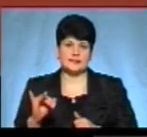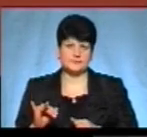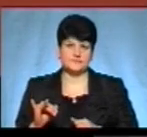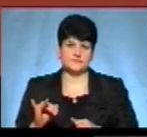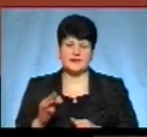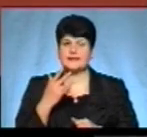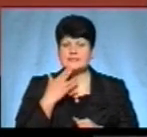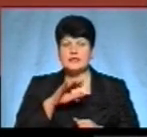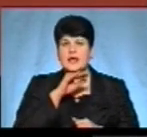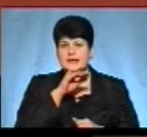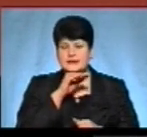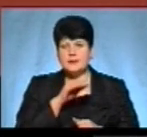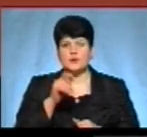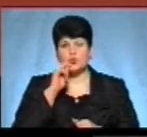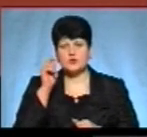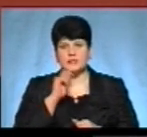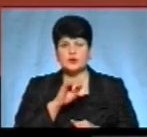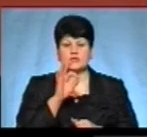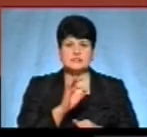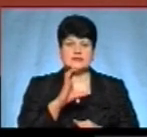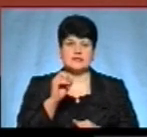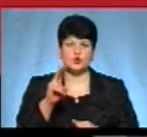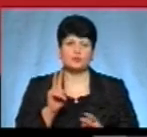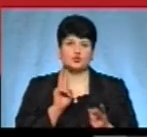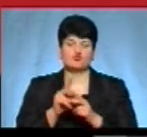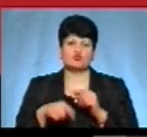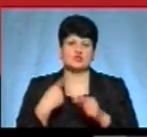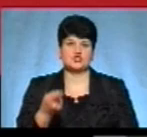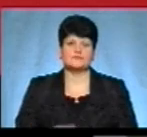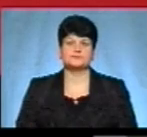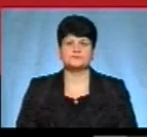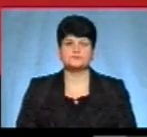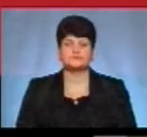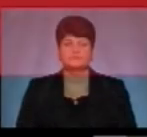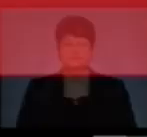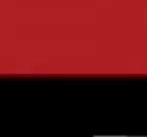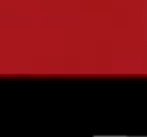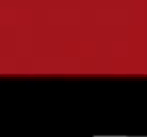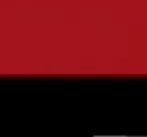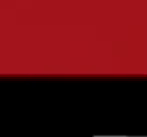Національної академії наук України Олександром Саганом. До зустрічі в ефірі. На все добре.